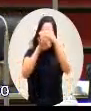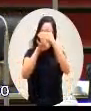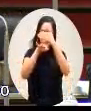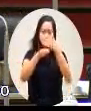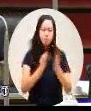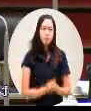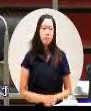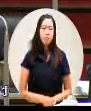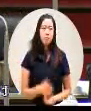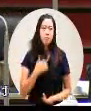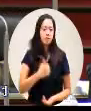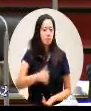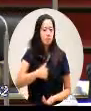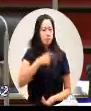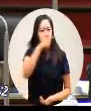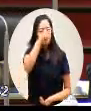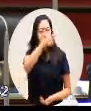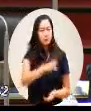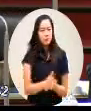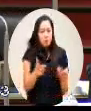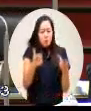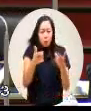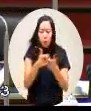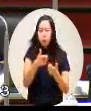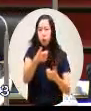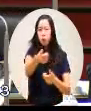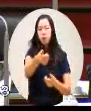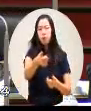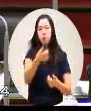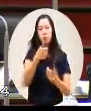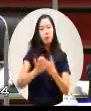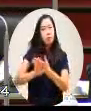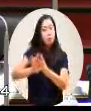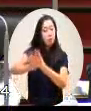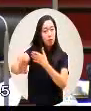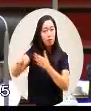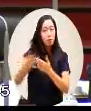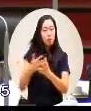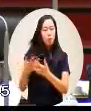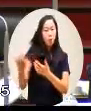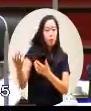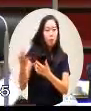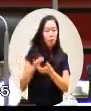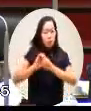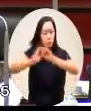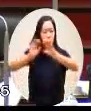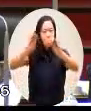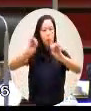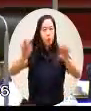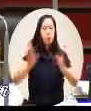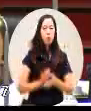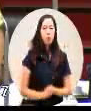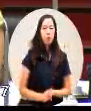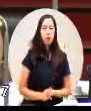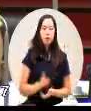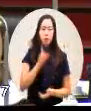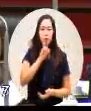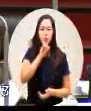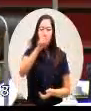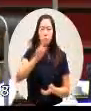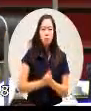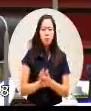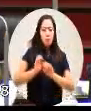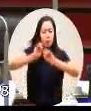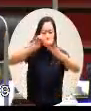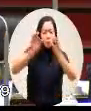真正实在，你两个配合天衣无缝，我靠啊吼，那个宣传，吼、哦，并不是比人家个哥啊哥啊厉